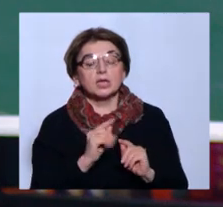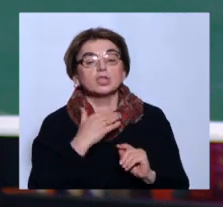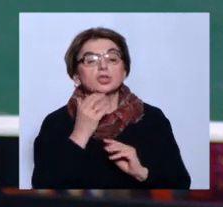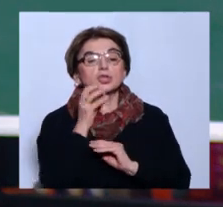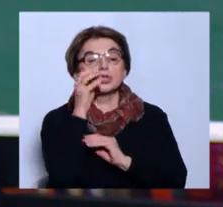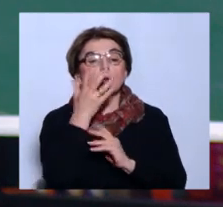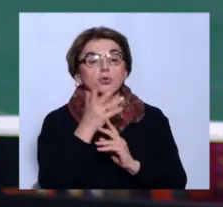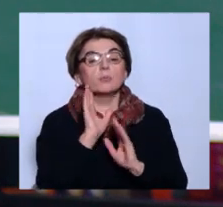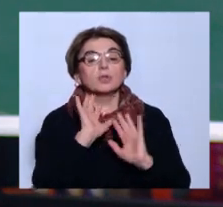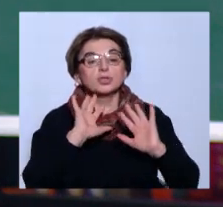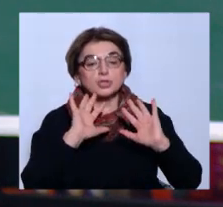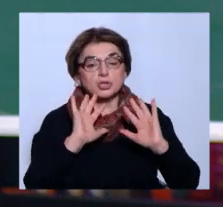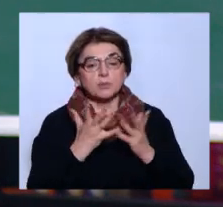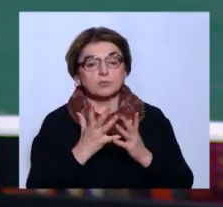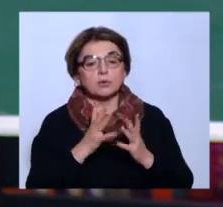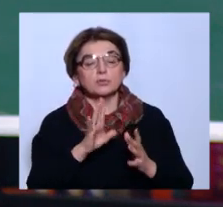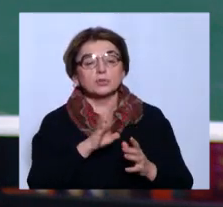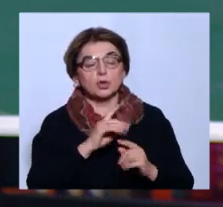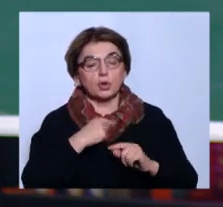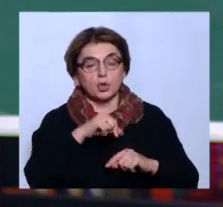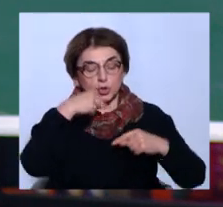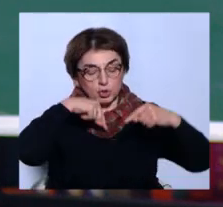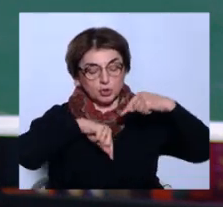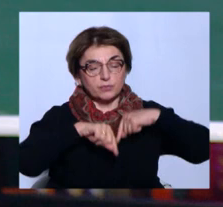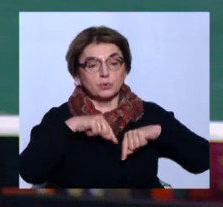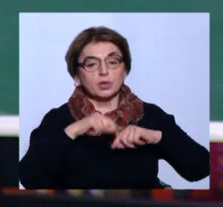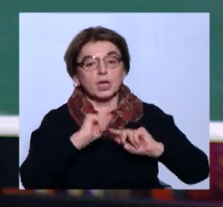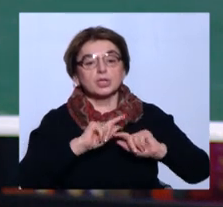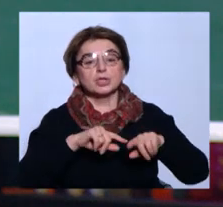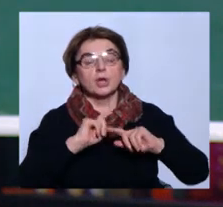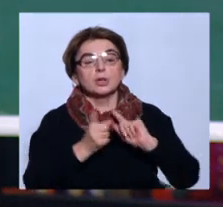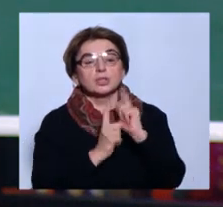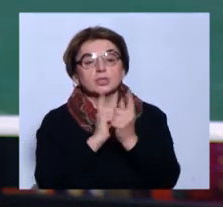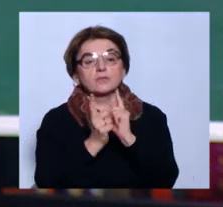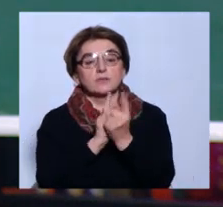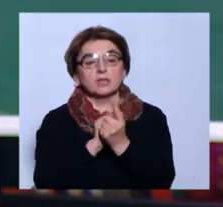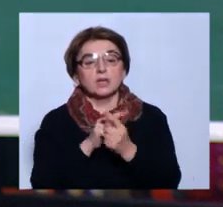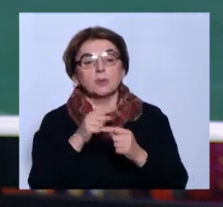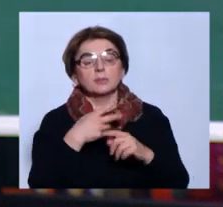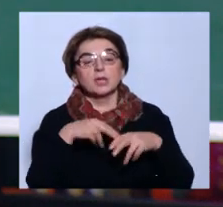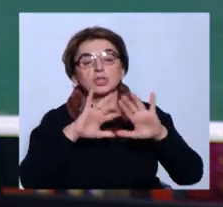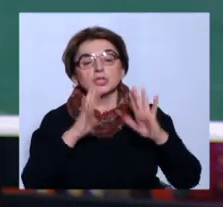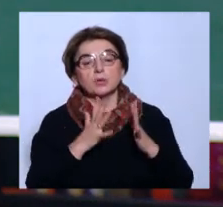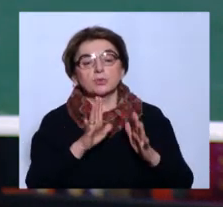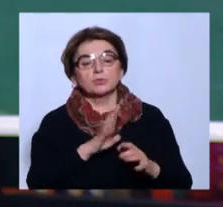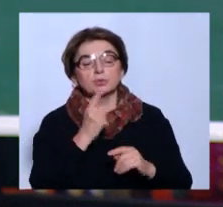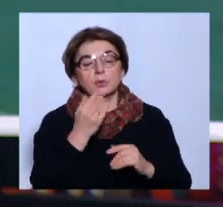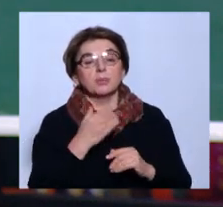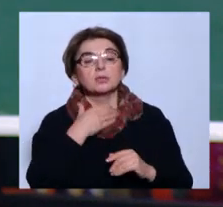ჟირაფები, რომლებსაც შემთხვევით ჰქონდათ გენში მუტაცია და შემთხვევით ჰქონდათ მათ გრძელი კისერიო. და